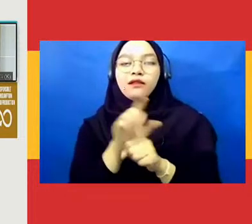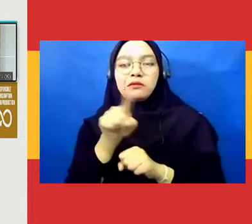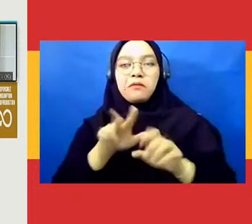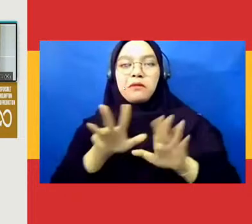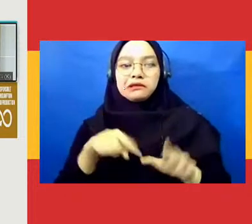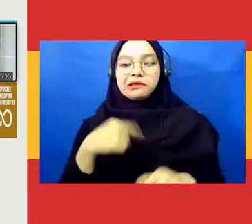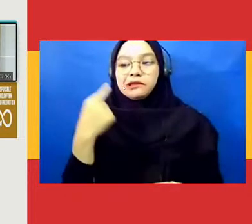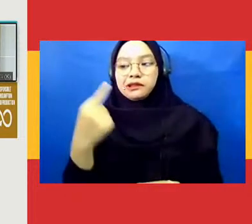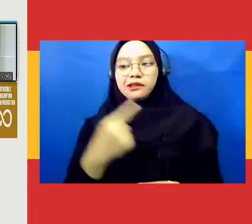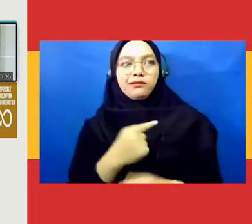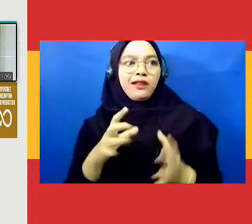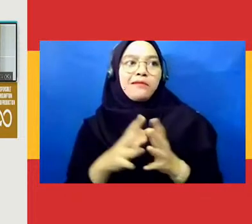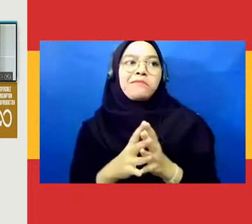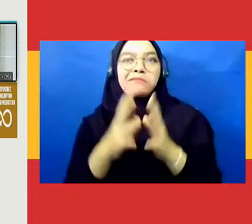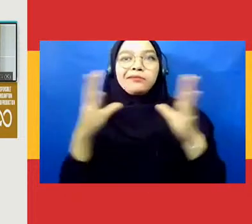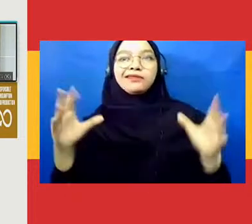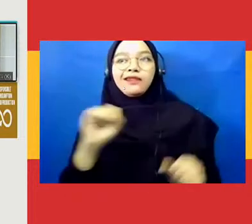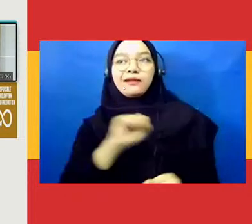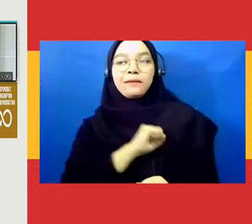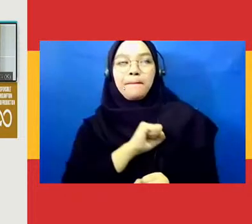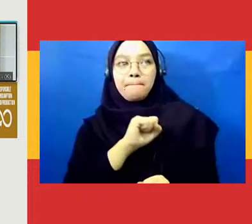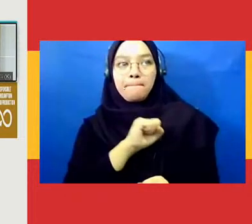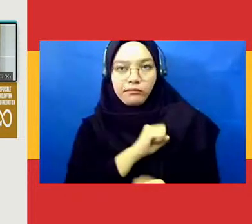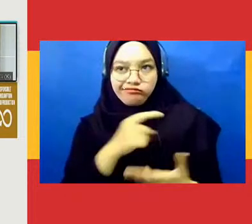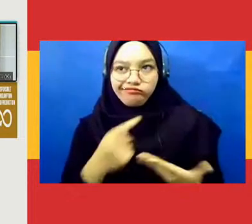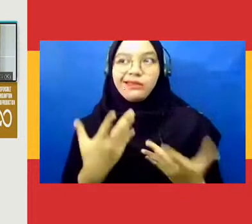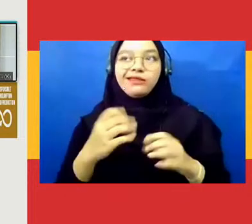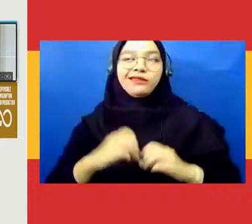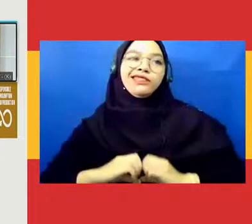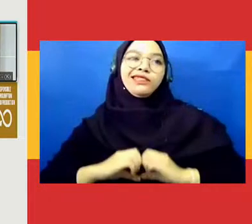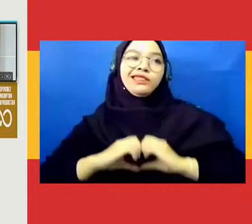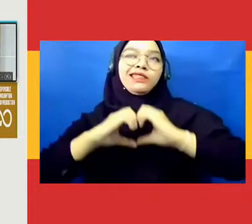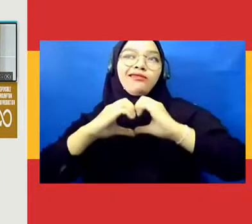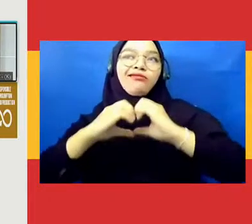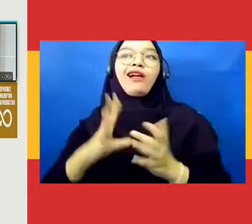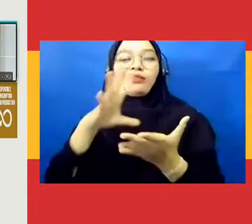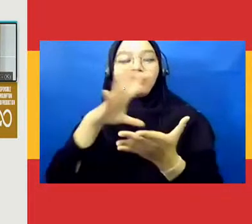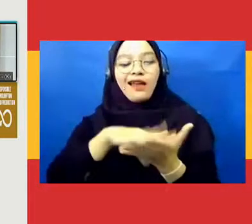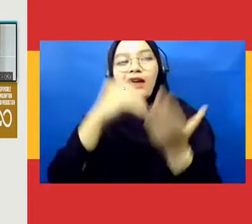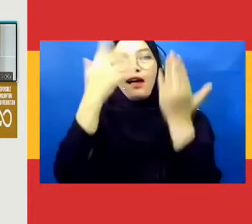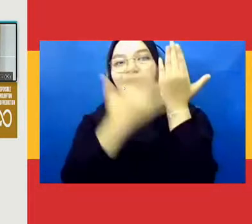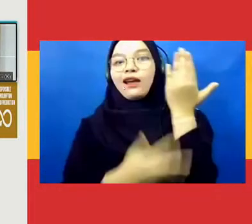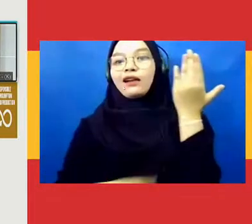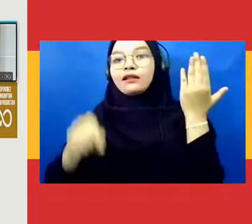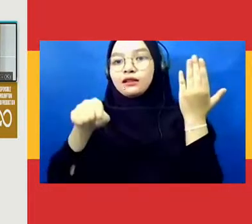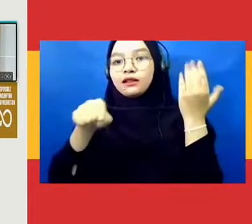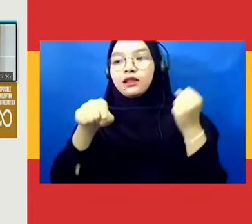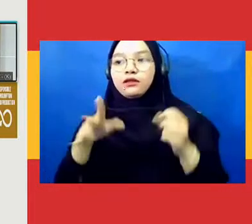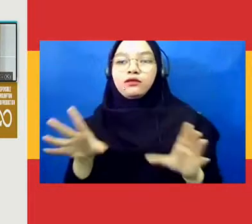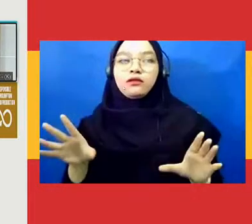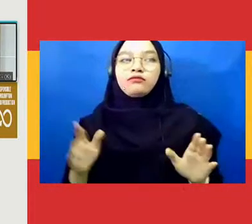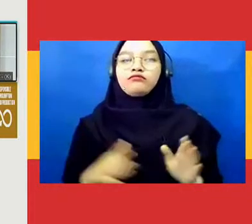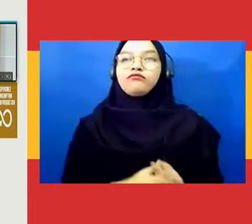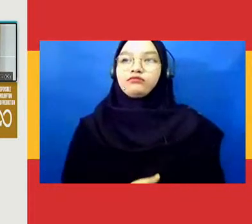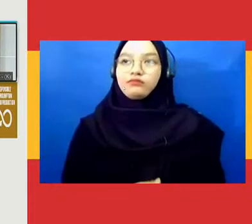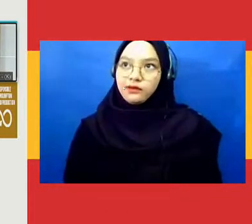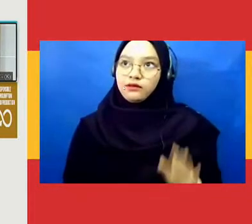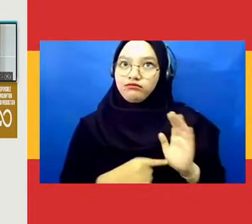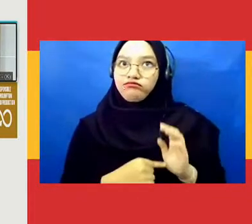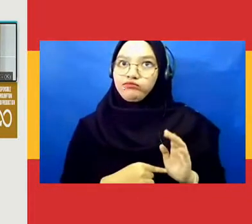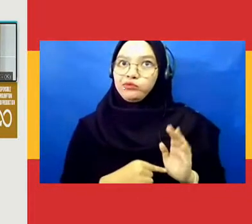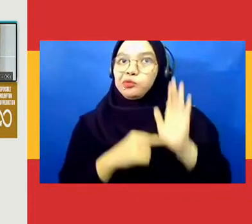besar, bangsa yang berwawasan, bangsa yang cinta tanah air kita. Dan itu adalah aktualisasi dari bela negara kita,